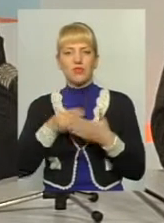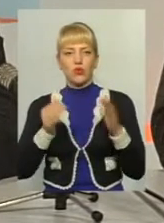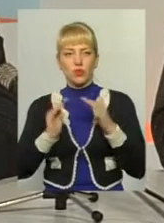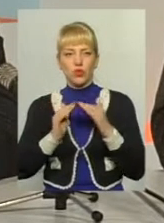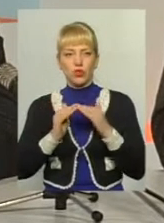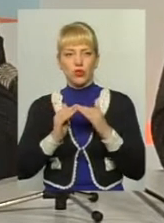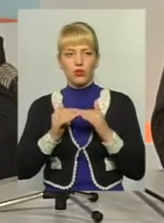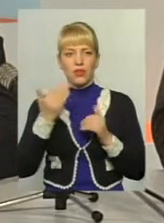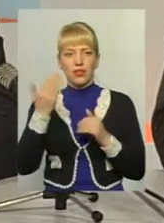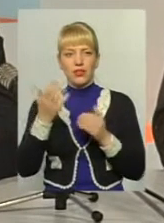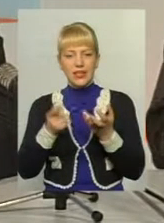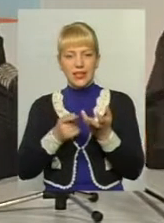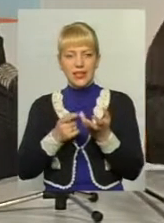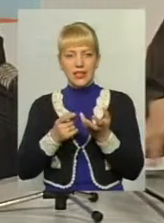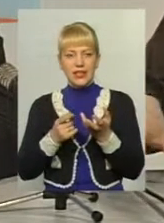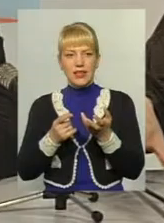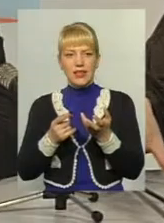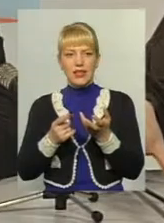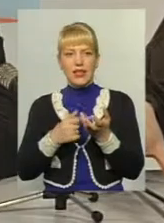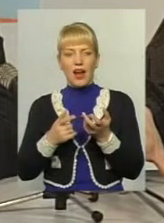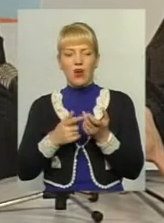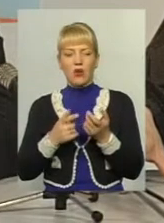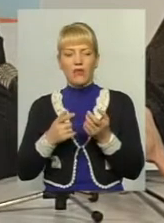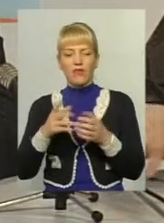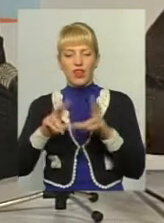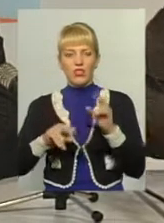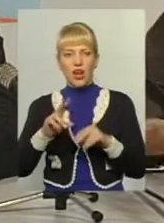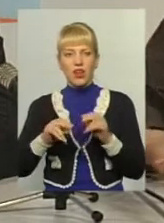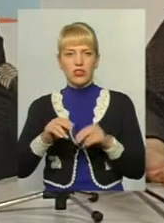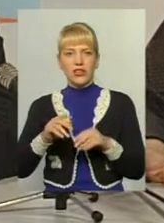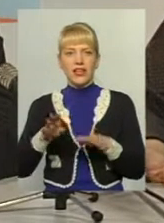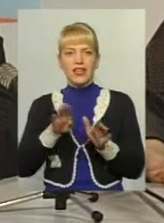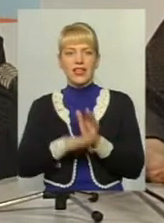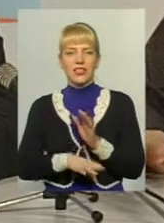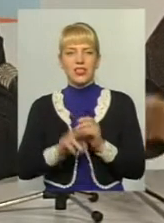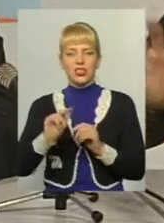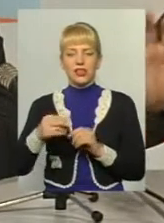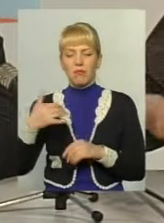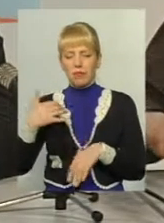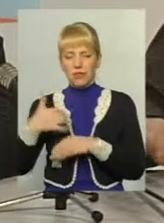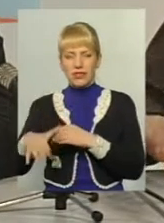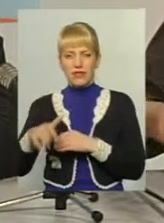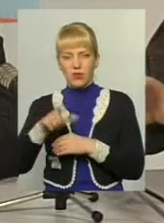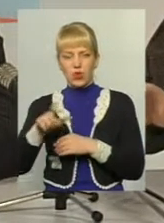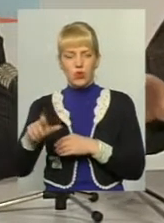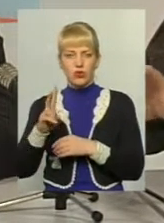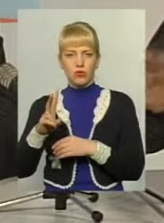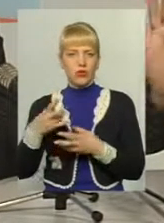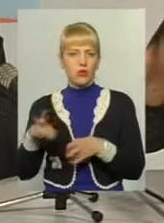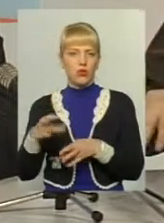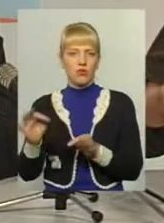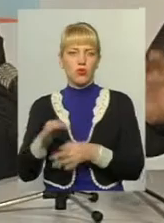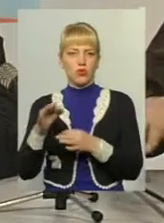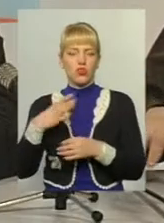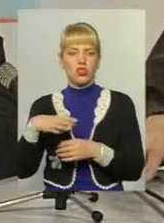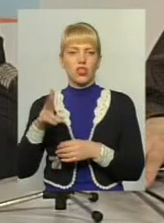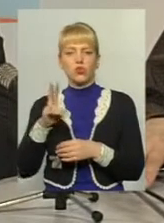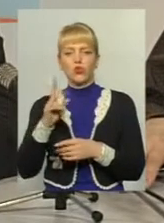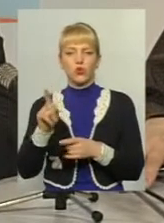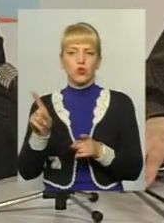дотаційні. Ну, і, зокрема, мене це постійно обурювало. Чому люди ОСББ, да, люди, які вирішили